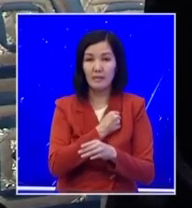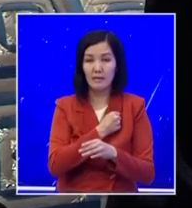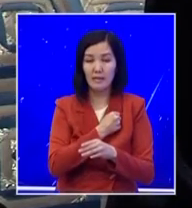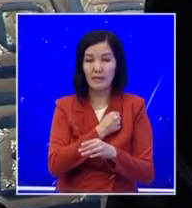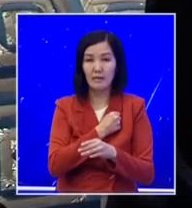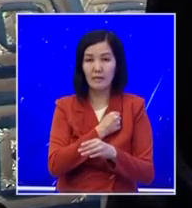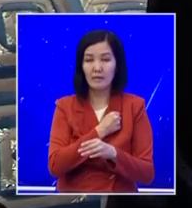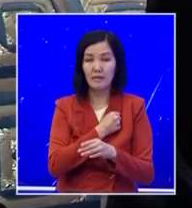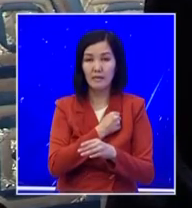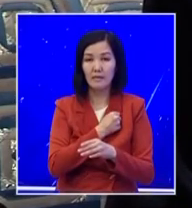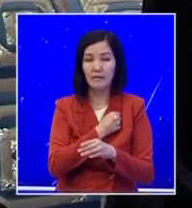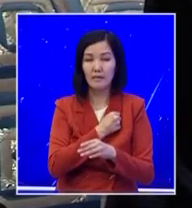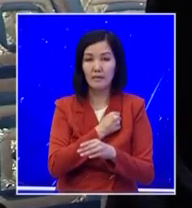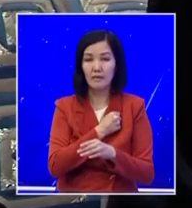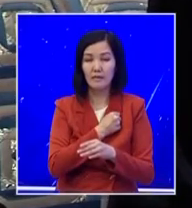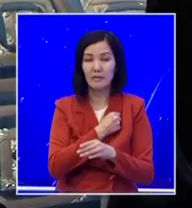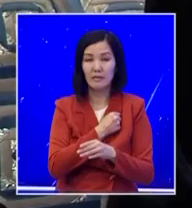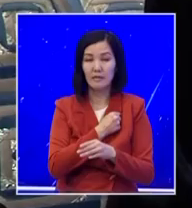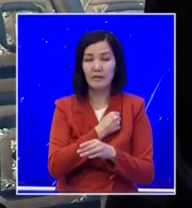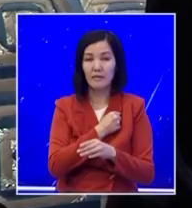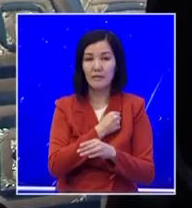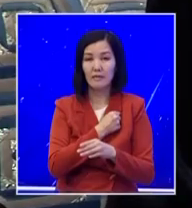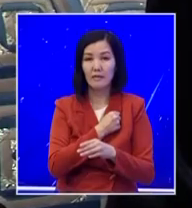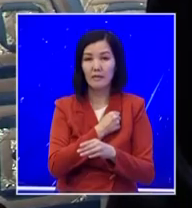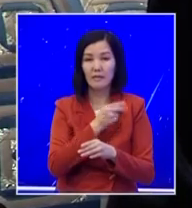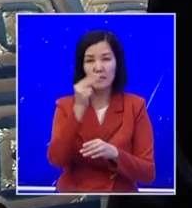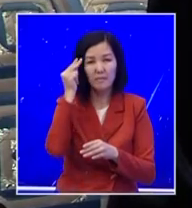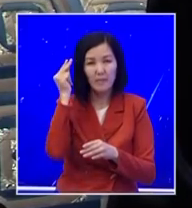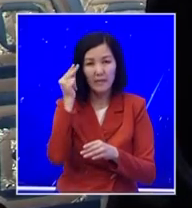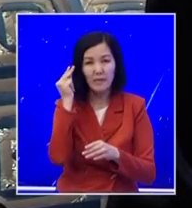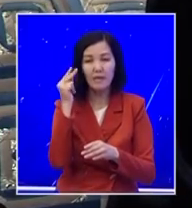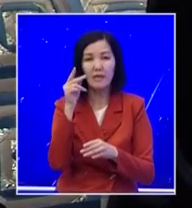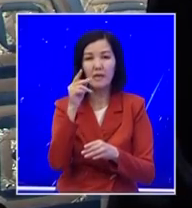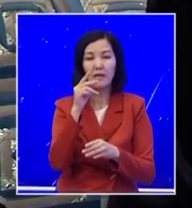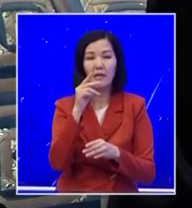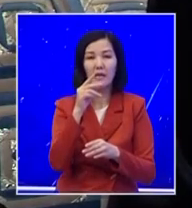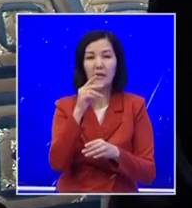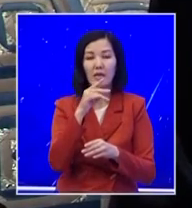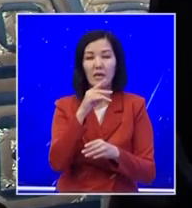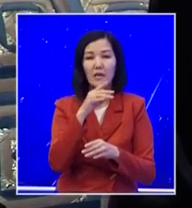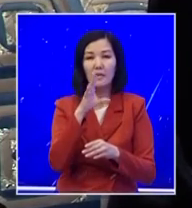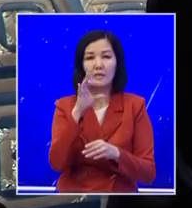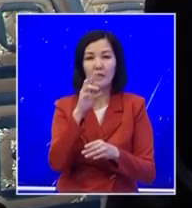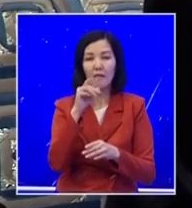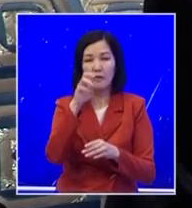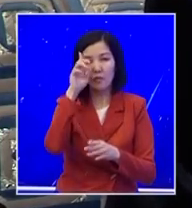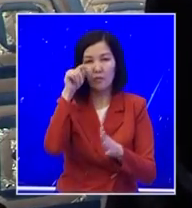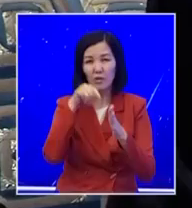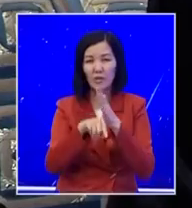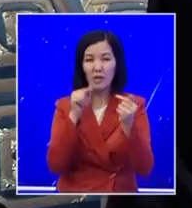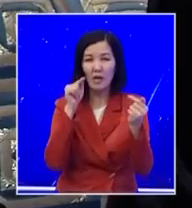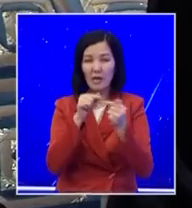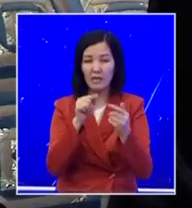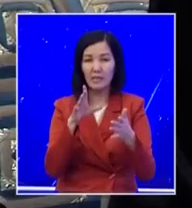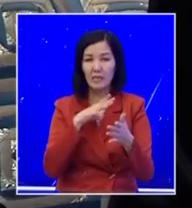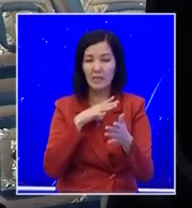қызылдардың, батырақтар дейді ғой, батырақтар бұл әдейі Совет өкіметіне өзінің ішкі қарсылығын жасап